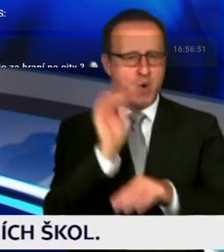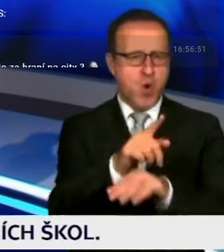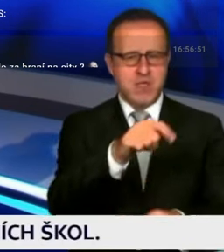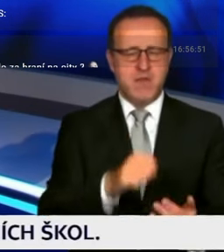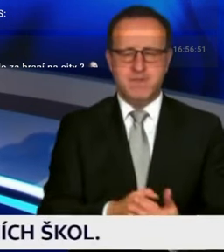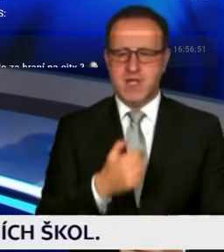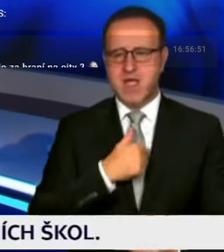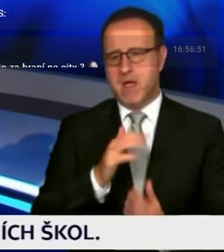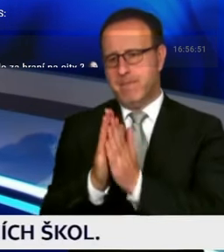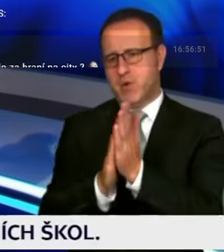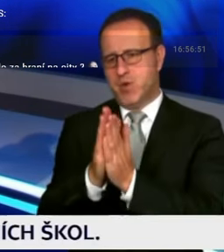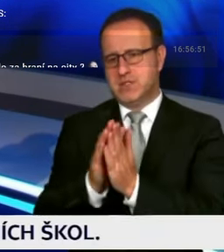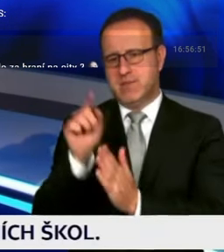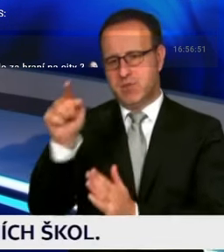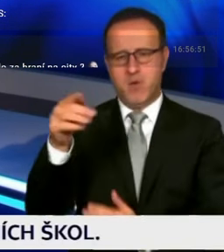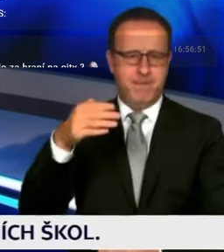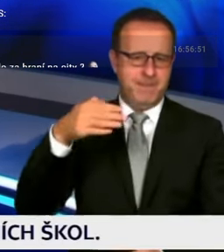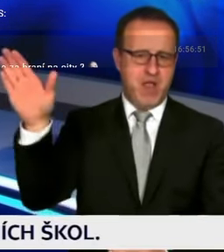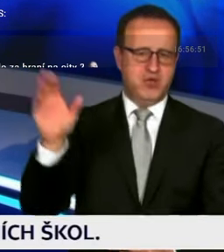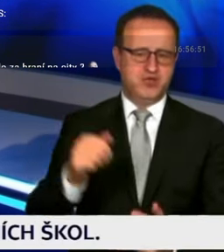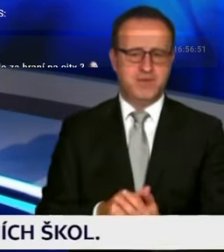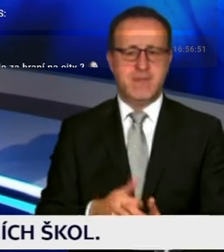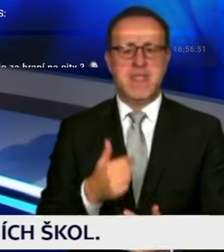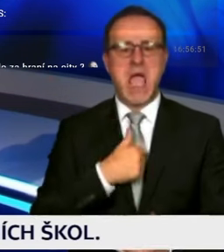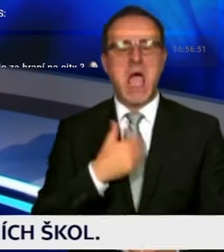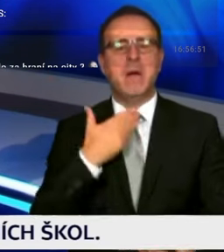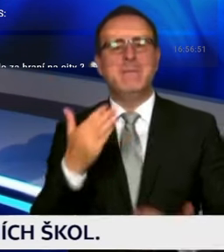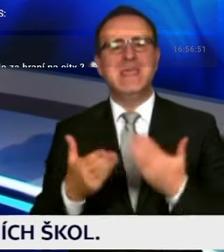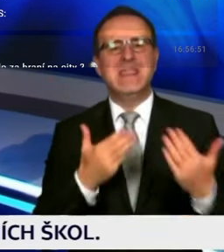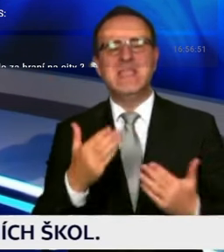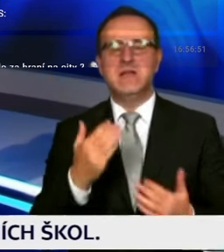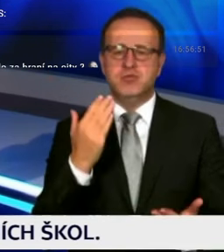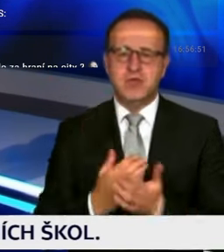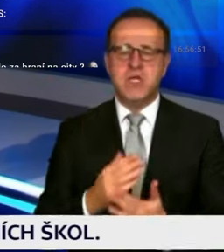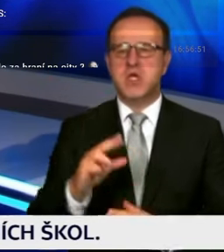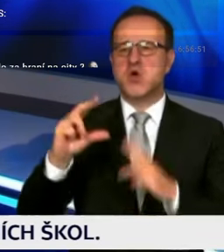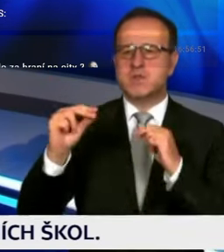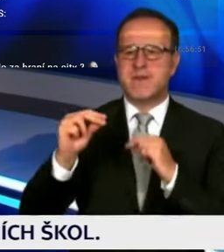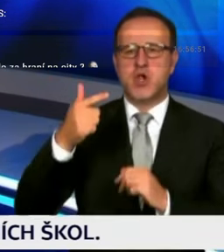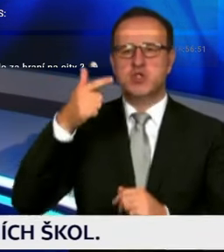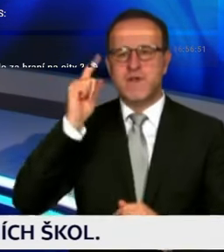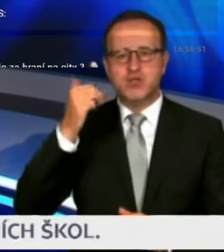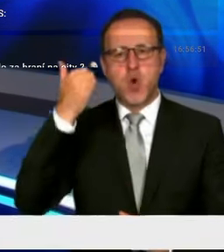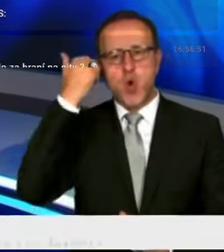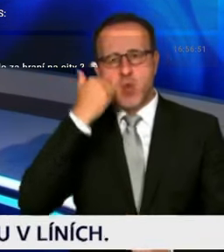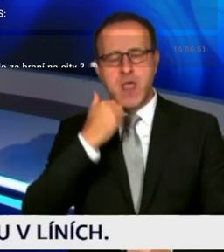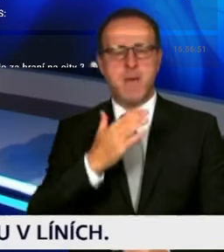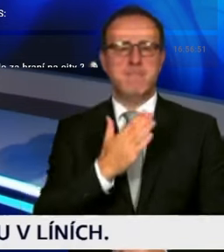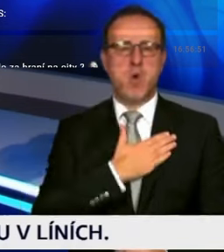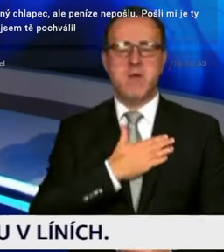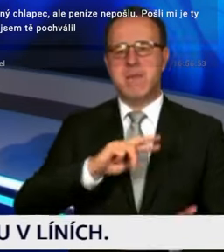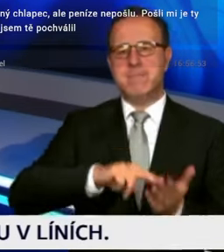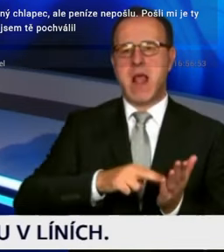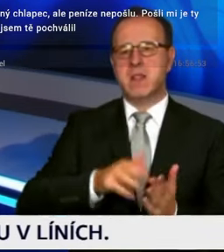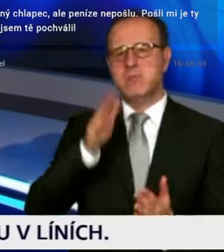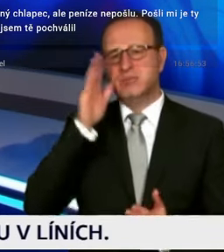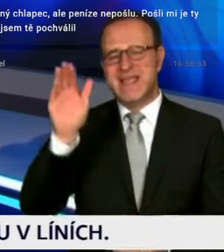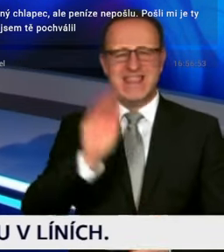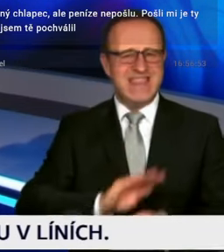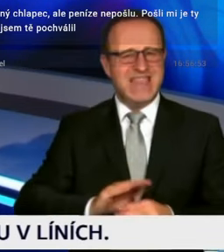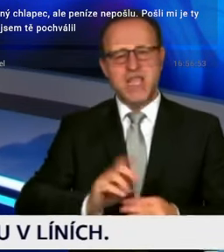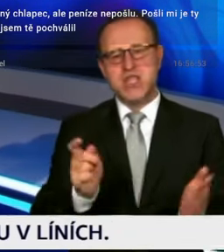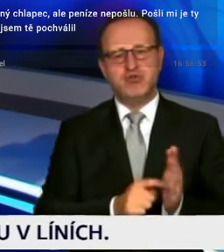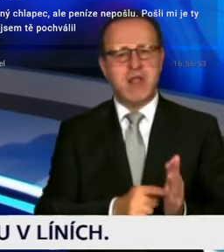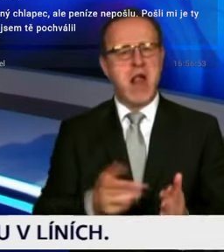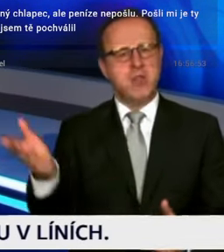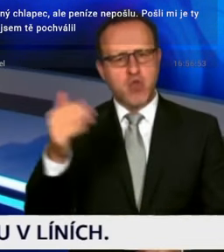som ich požiadal aby to dali preč pretože ja som na mítingoch vždy hovoril o Slovensku o ľuďoch o mojich víziách Nikdy som nežiadal aby